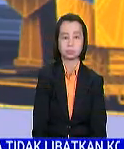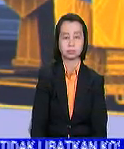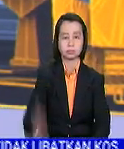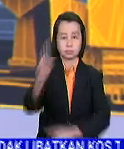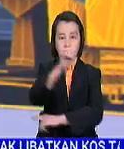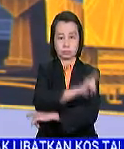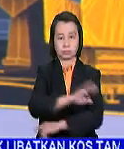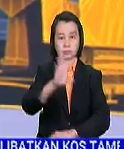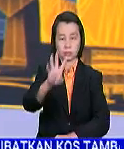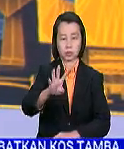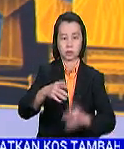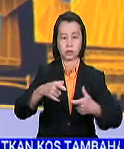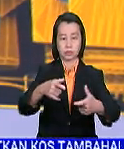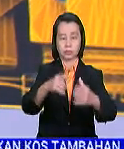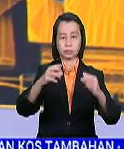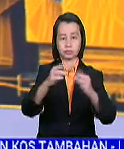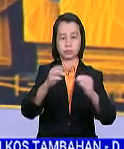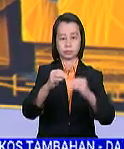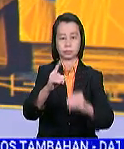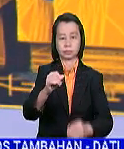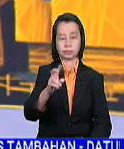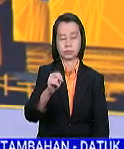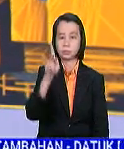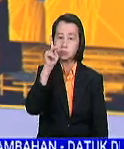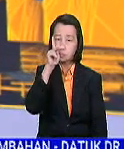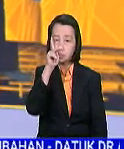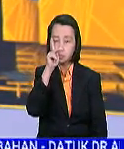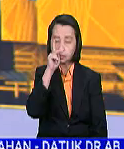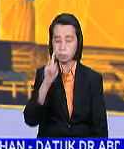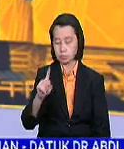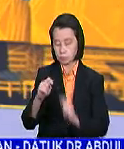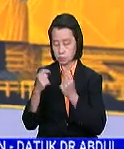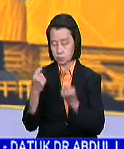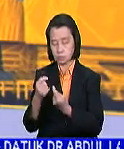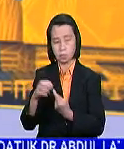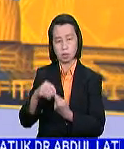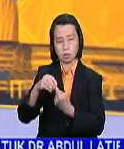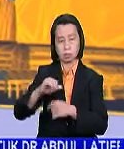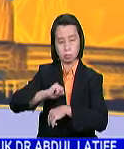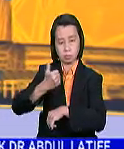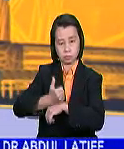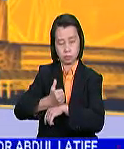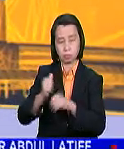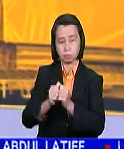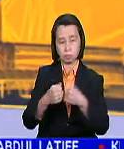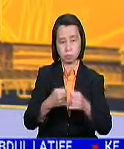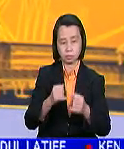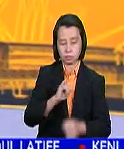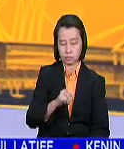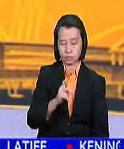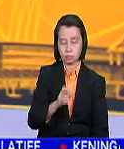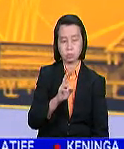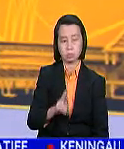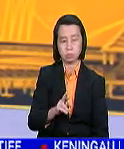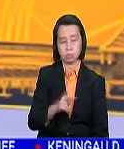Hari keempat sidang Dewan Undangan Negeri Dun Kedah, sebuah pasukan khas dibentuk kerajaan negeri bersama Jabatan Kerja Raya